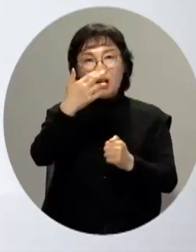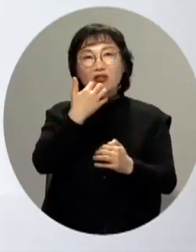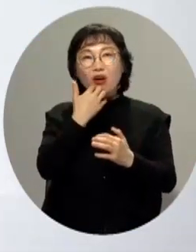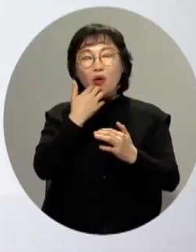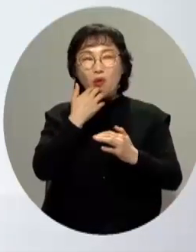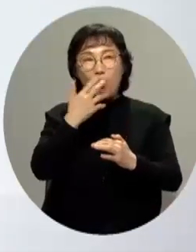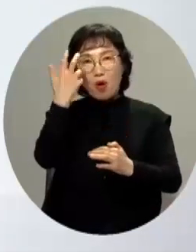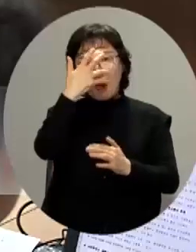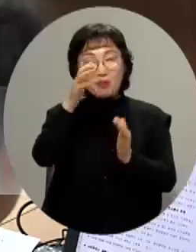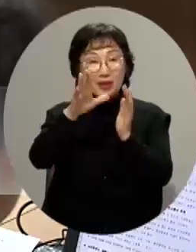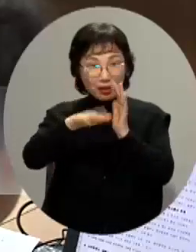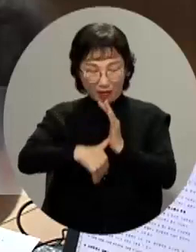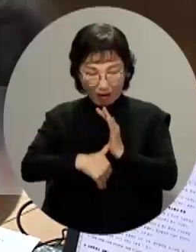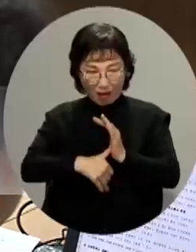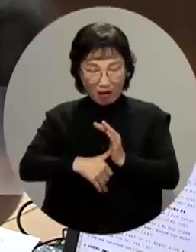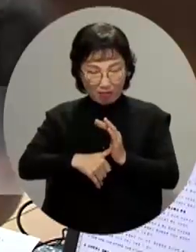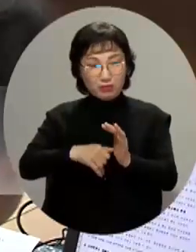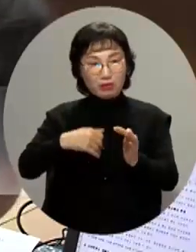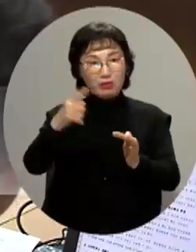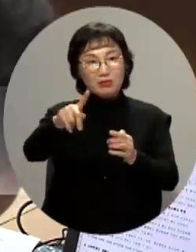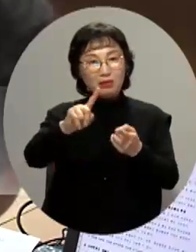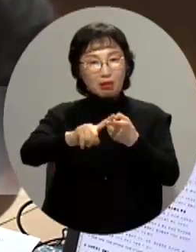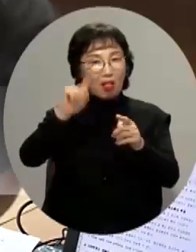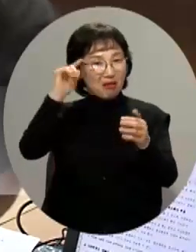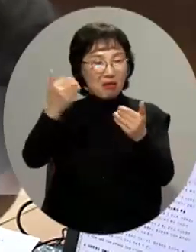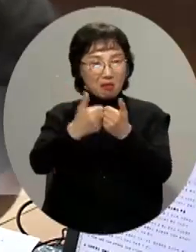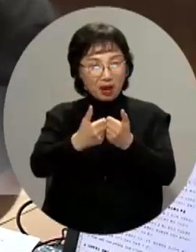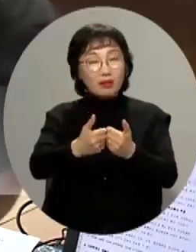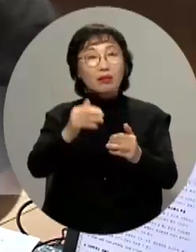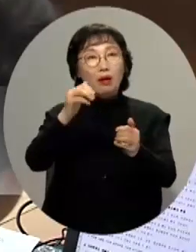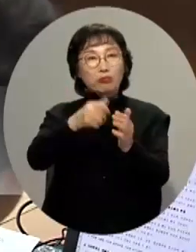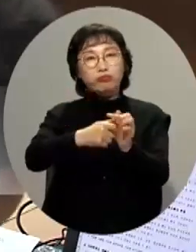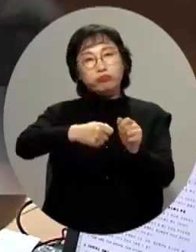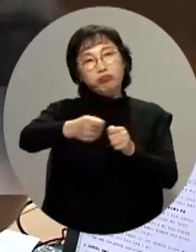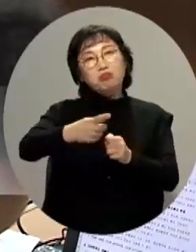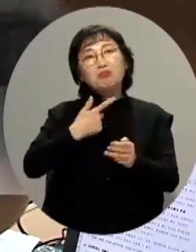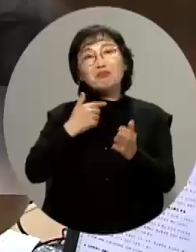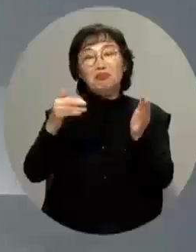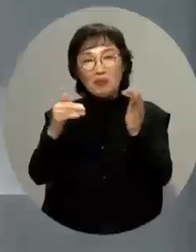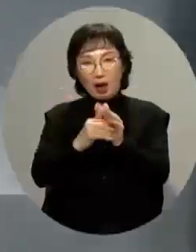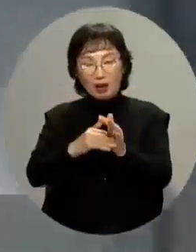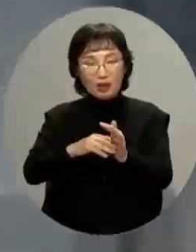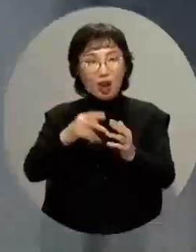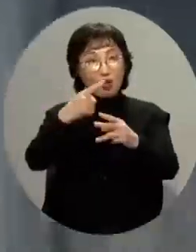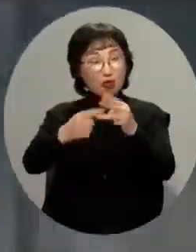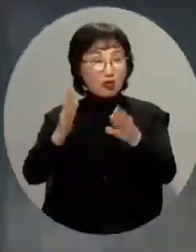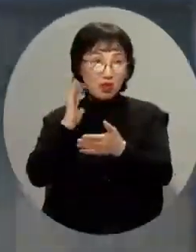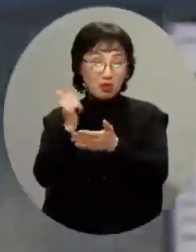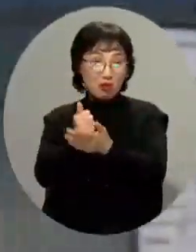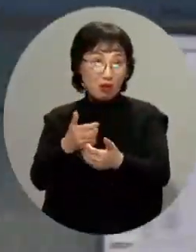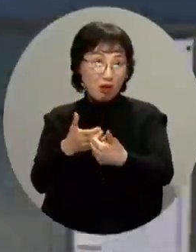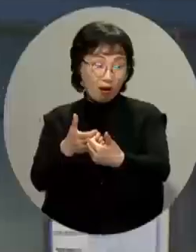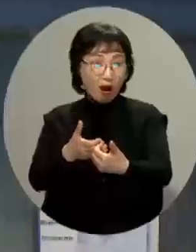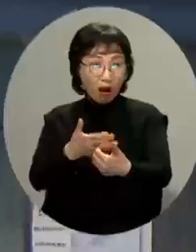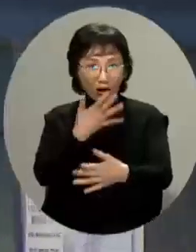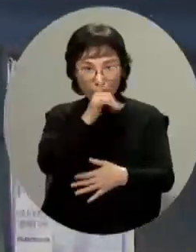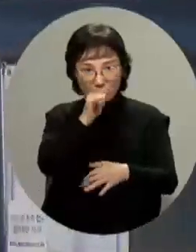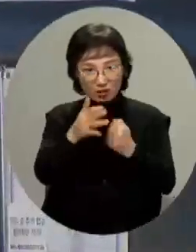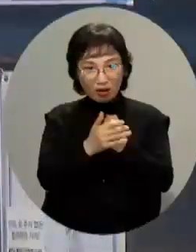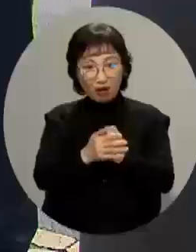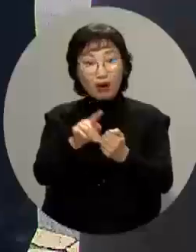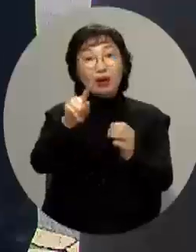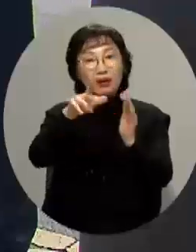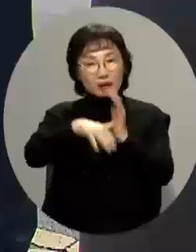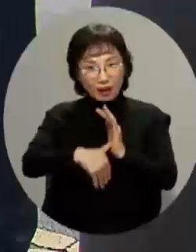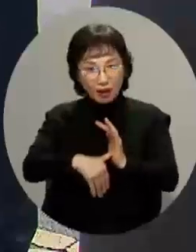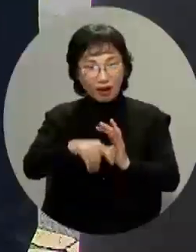의견을 내고 사직서를 냈던 검사가 윤석열 정권을 끝낼 자격이 있느냐는 지적입니다. 검찰에 책 잡힐 일이 없고